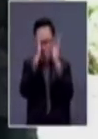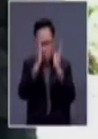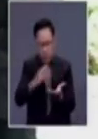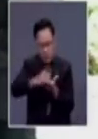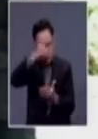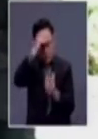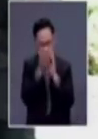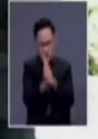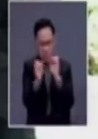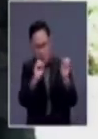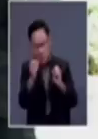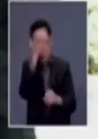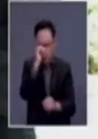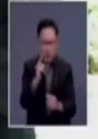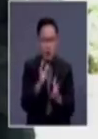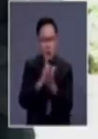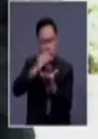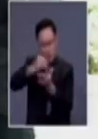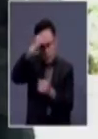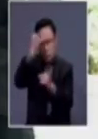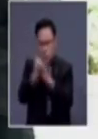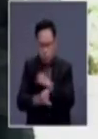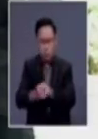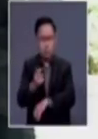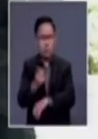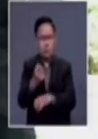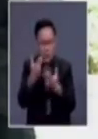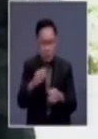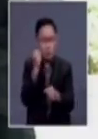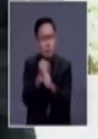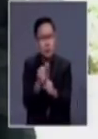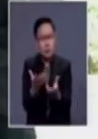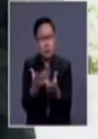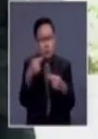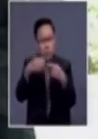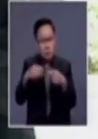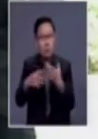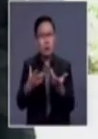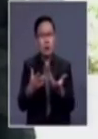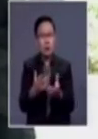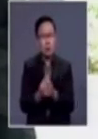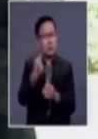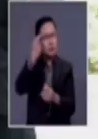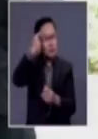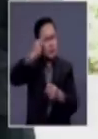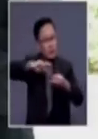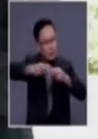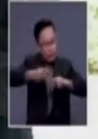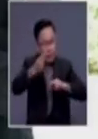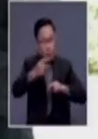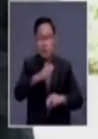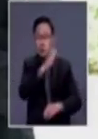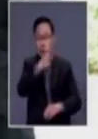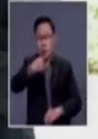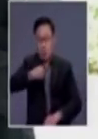มาให้เราเพื่อมาเราจะมาใช้งานทำมาหากินทีนี้มันกลับกันว่าถ้าเกิดว่าเราอยากได้คนเก่งคนดีเนี่ยเ